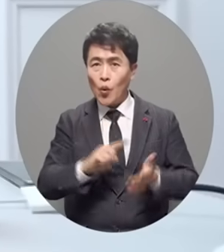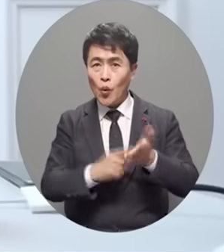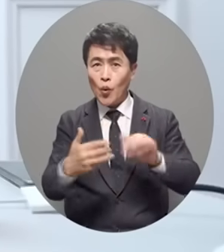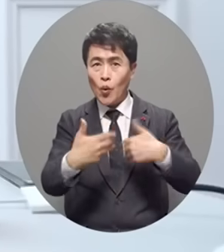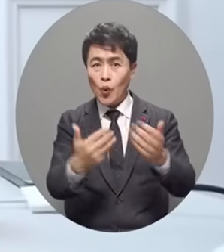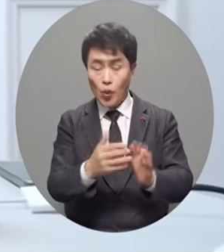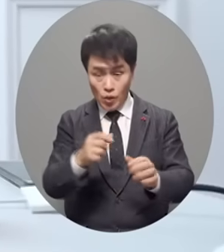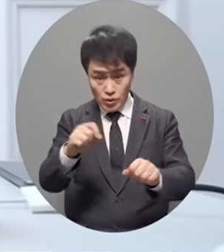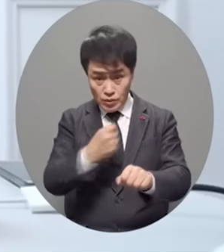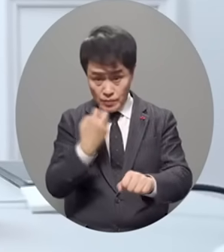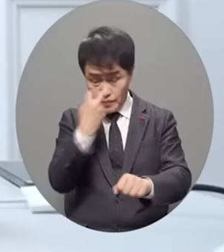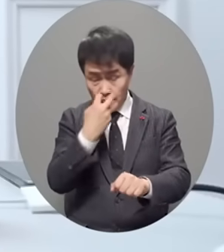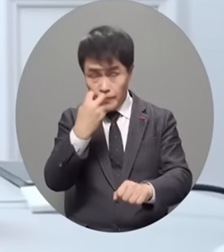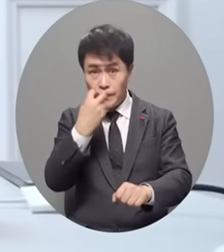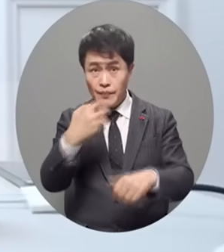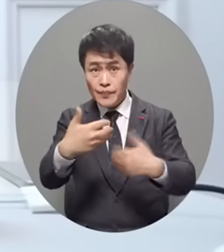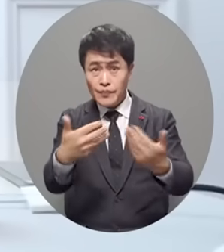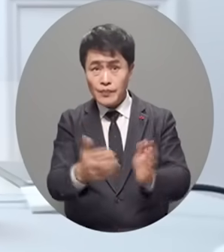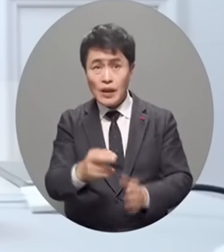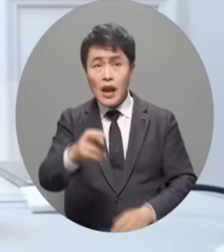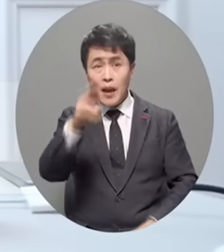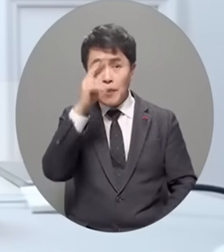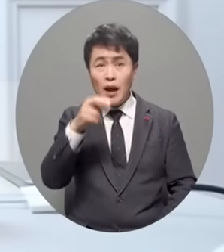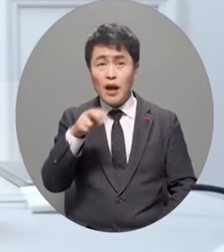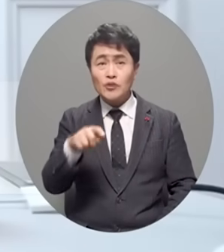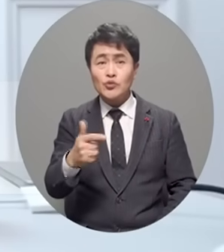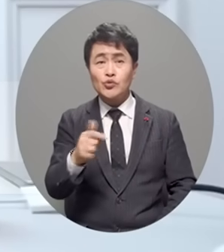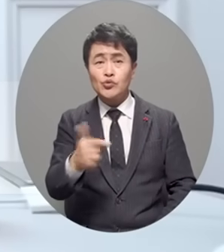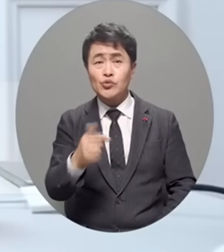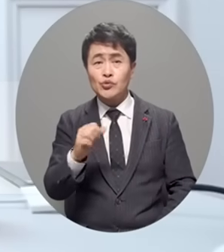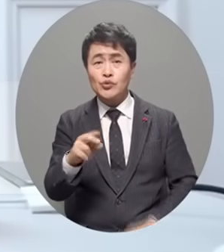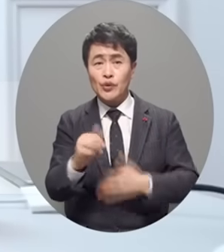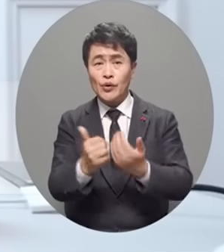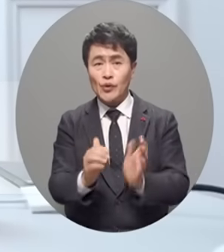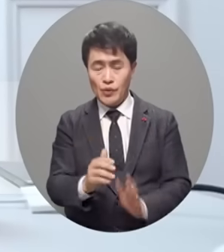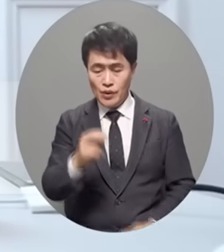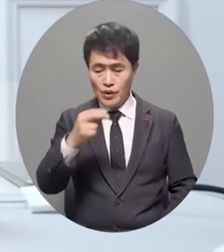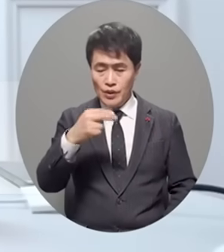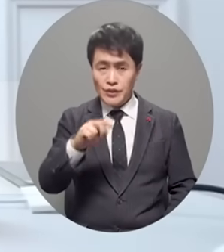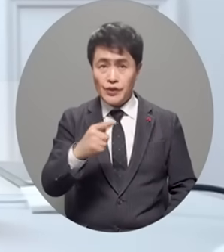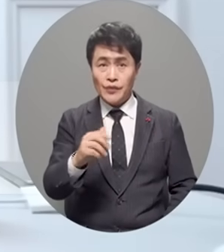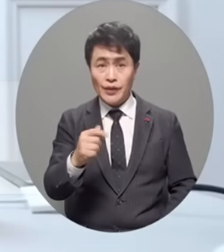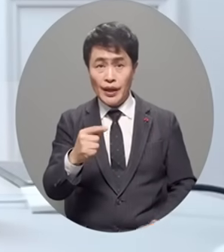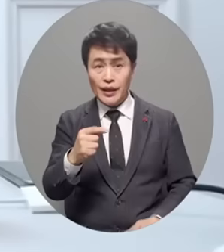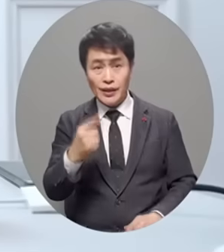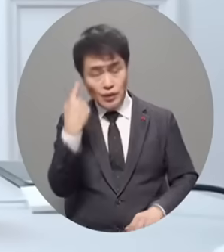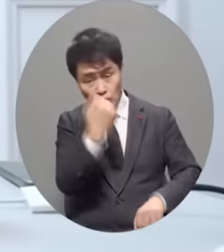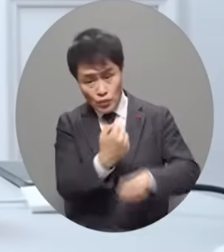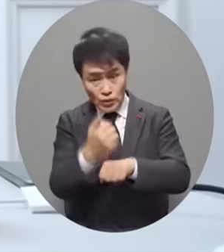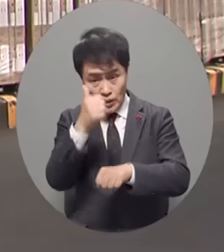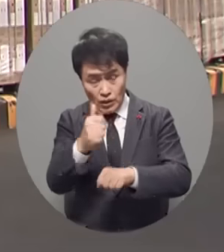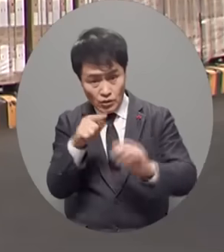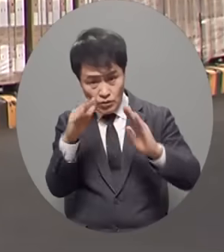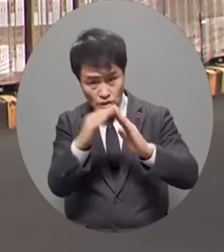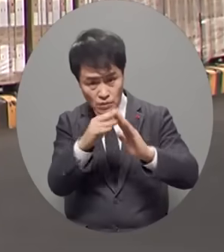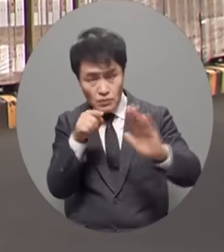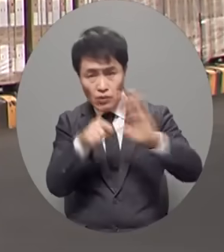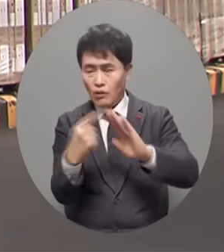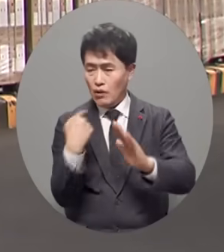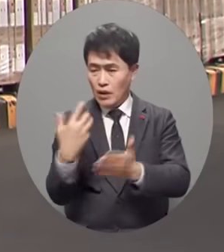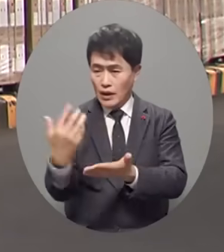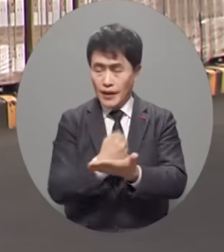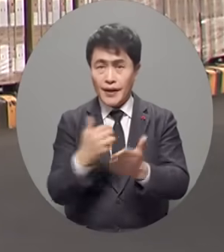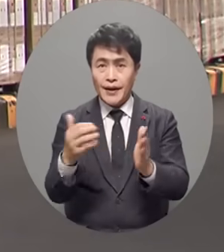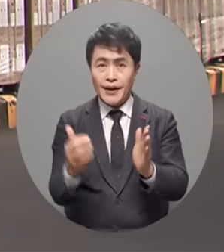자본시장 특별사법경찰이 박순혁 씨와 선대인 경제연구소장의 자택을 어제 압수수색했습니다.